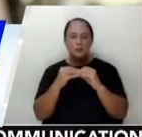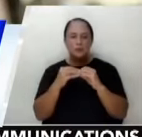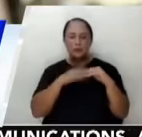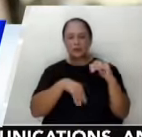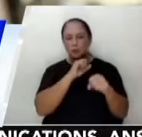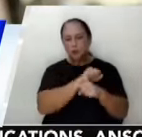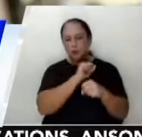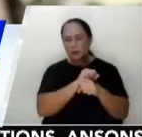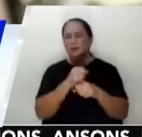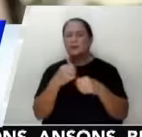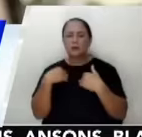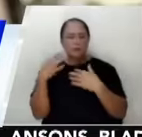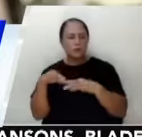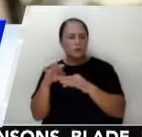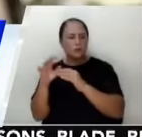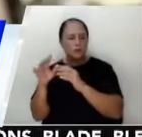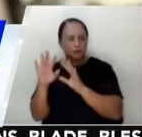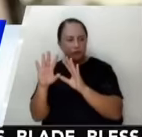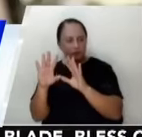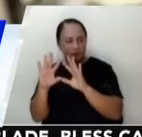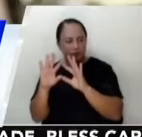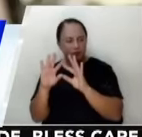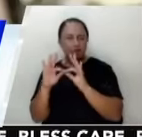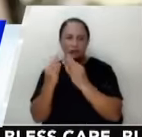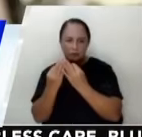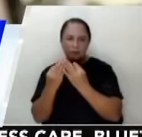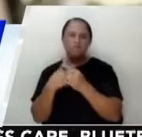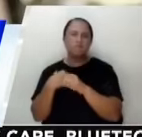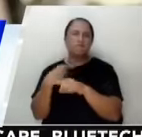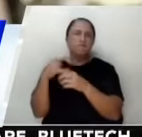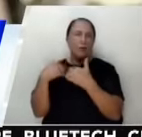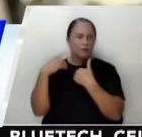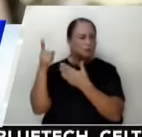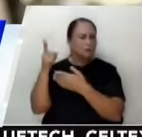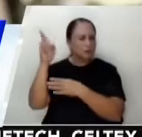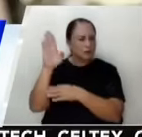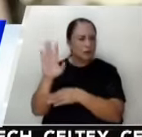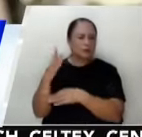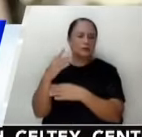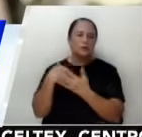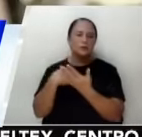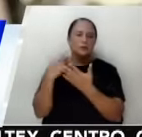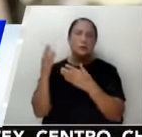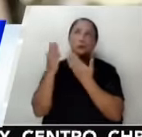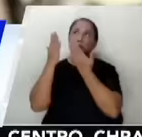family, andyan yung self, andyan si God. So, giving time din po talaga kay God,